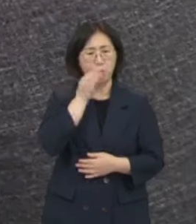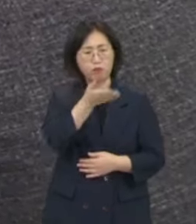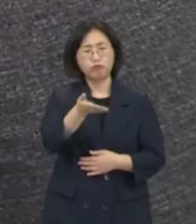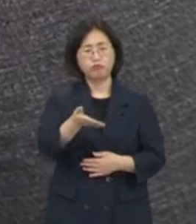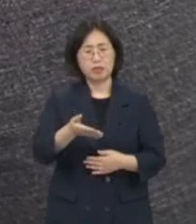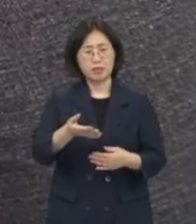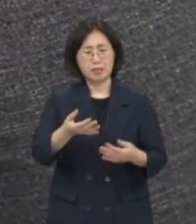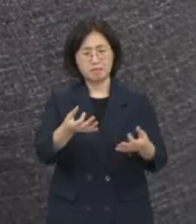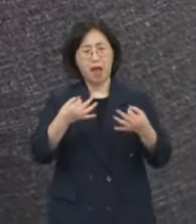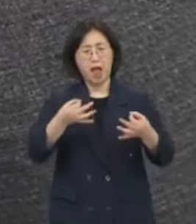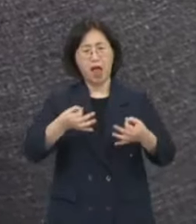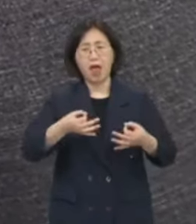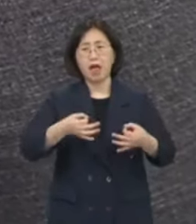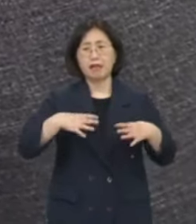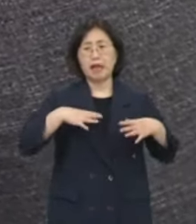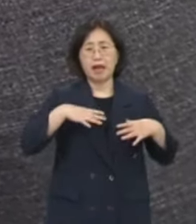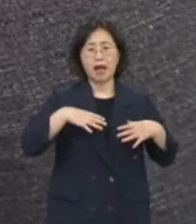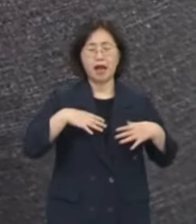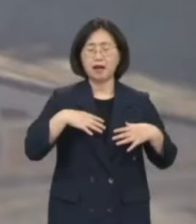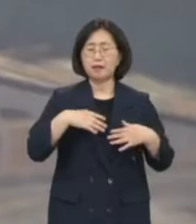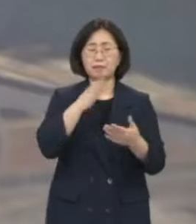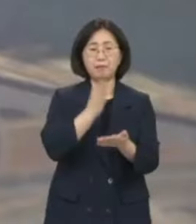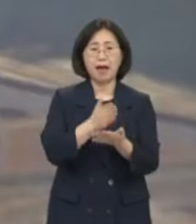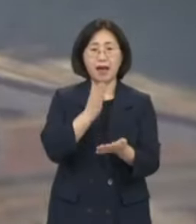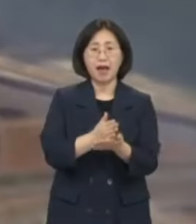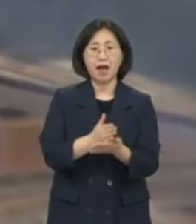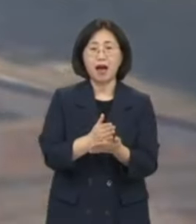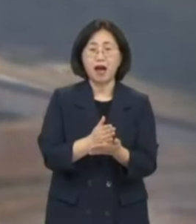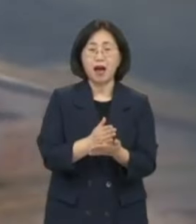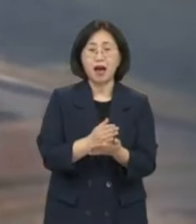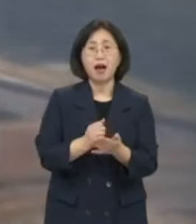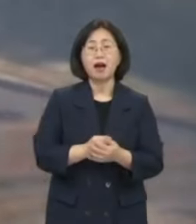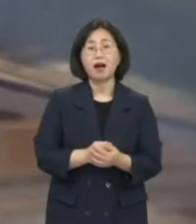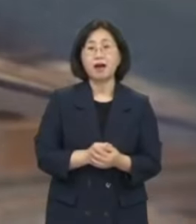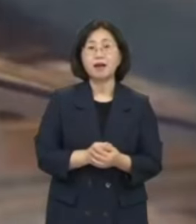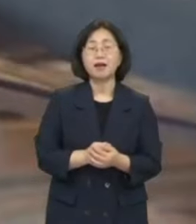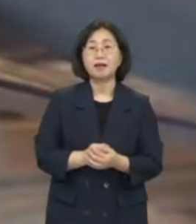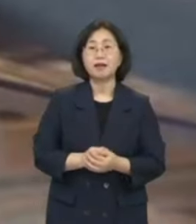낭비라는 비판을 잠재울 대안이 필요해 보입니다. TJB 양정진입니다.